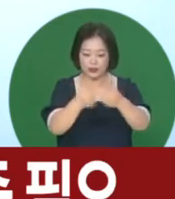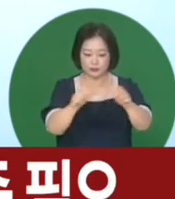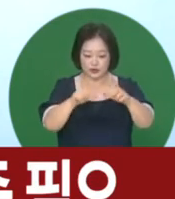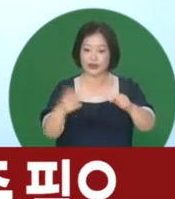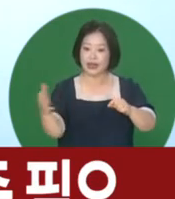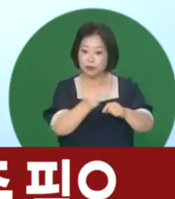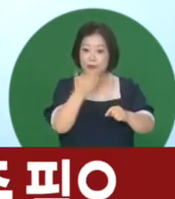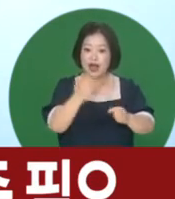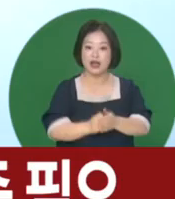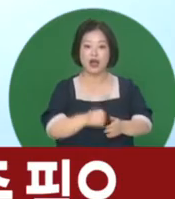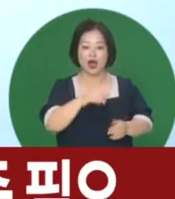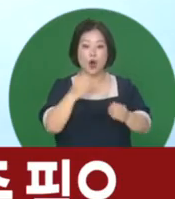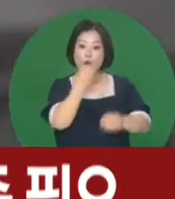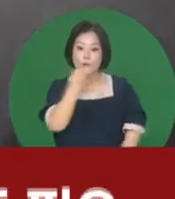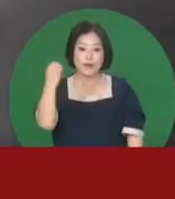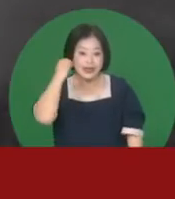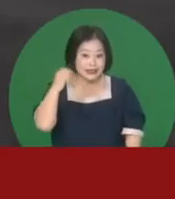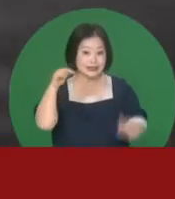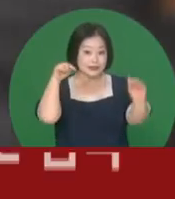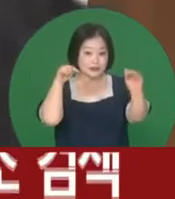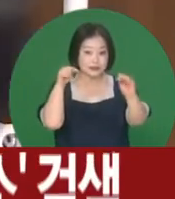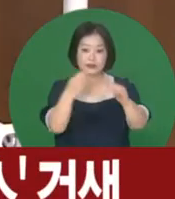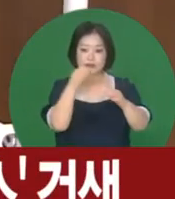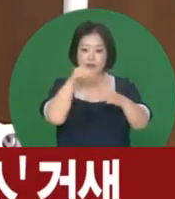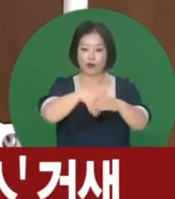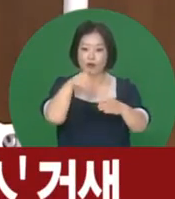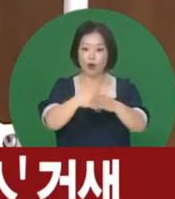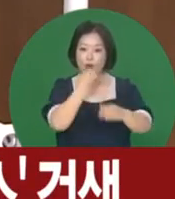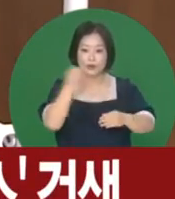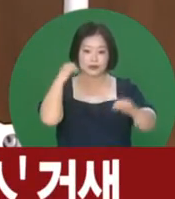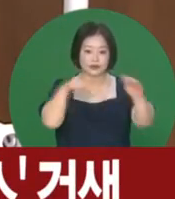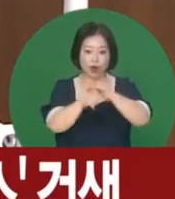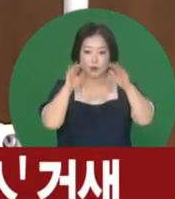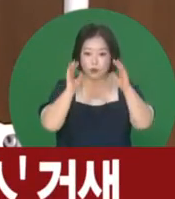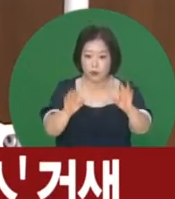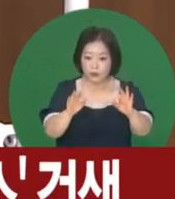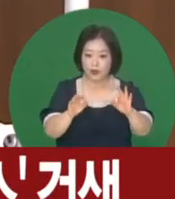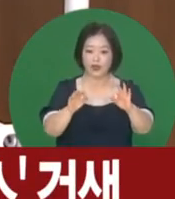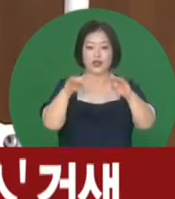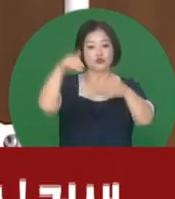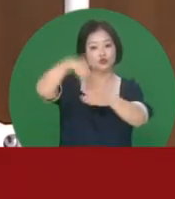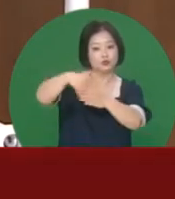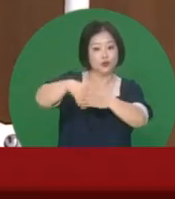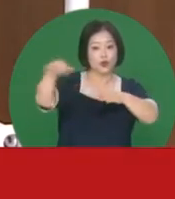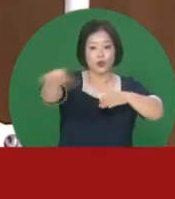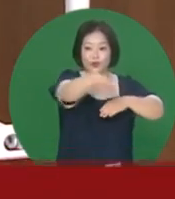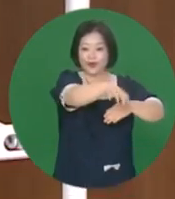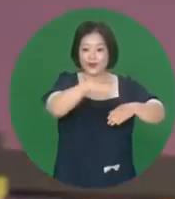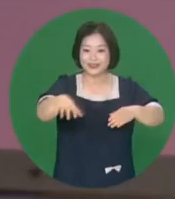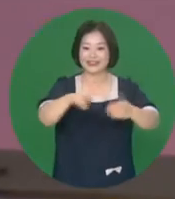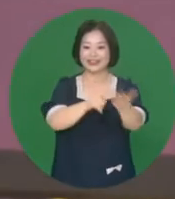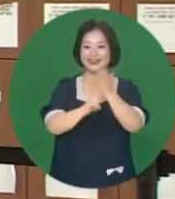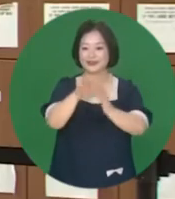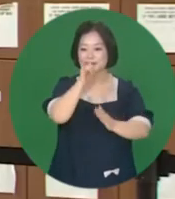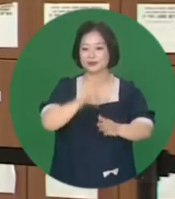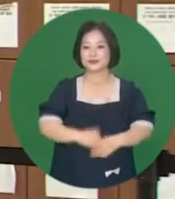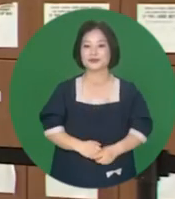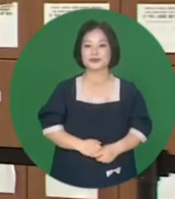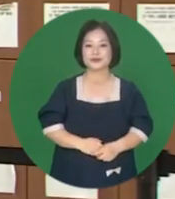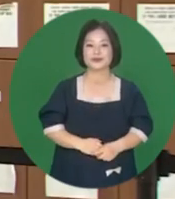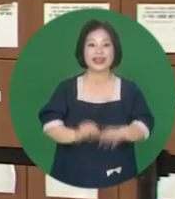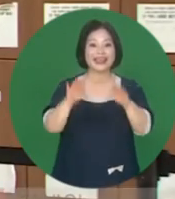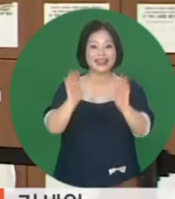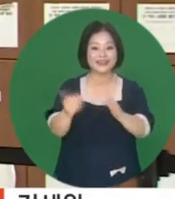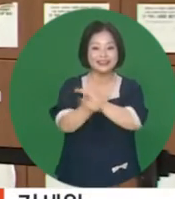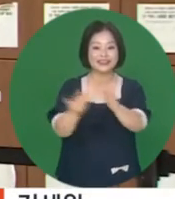투표서 위치는 선관이 홈페이지에서 찾아볼 수 있는데요 인터넷 포털 사이트에 투표소를 검색하셔도 됩니다